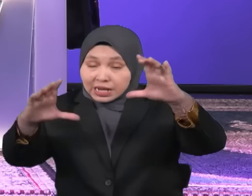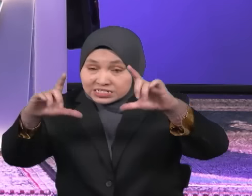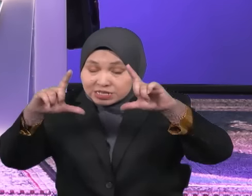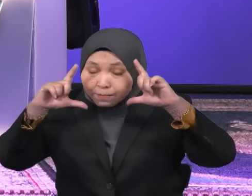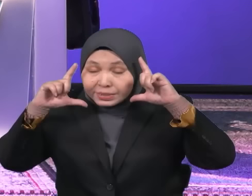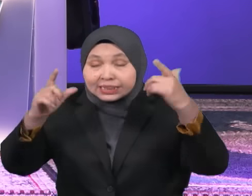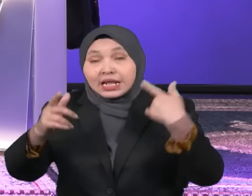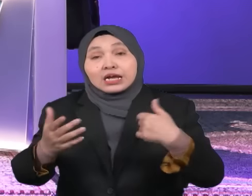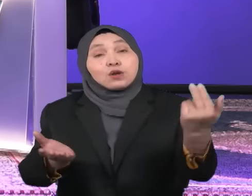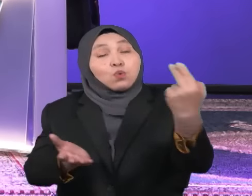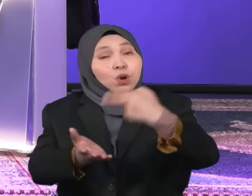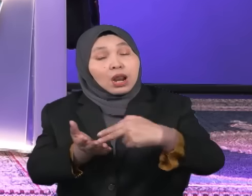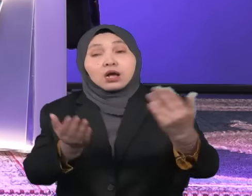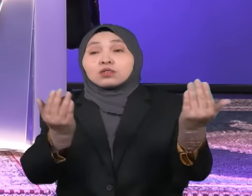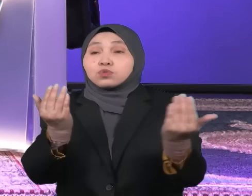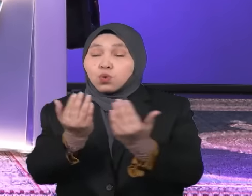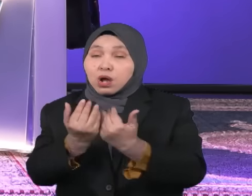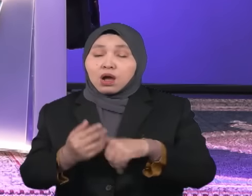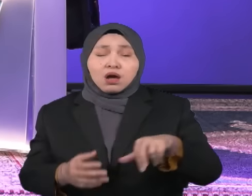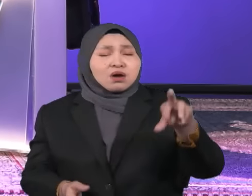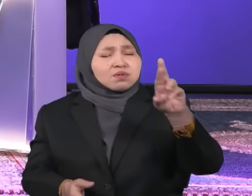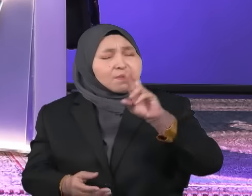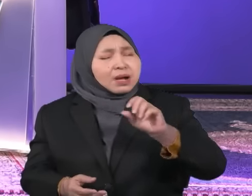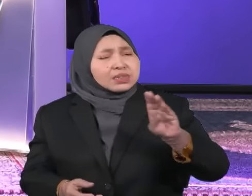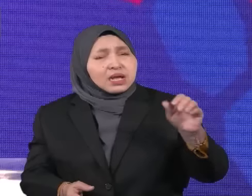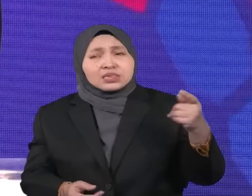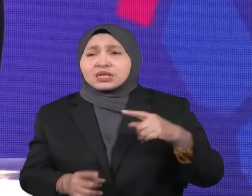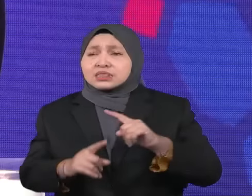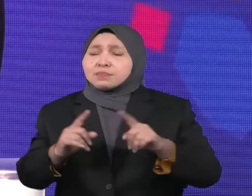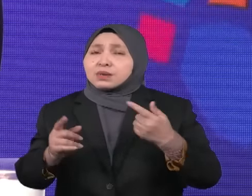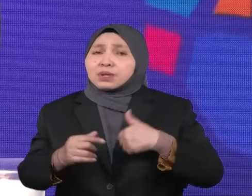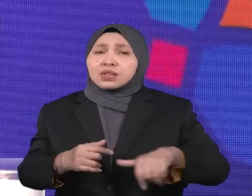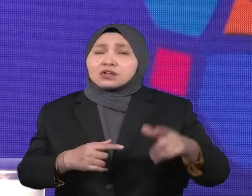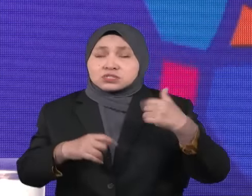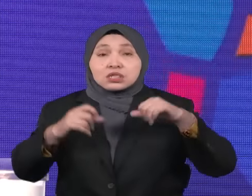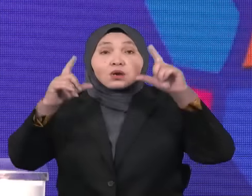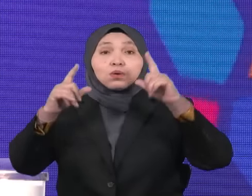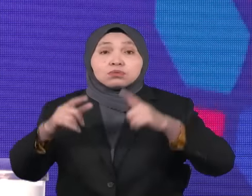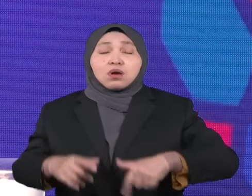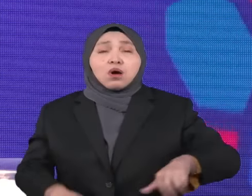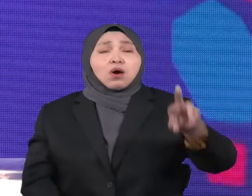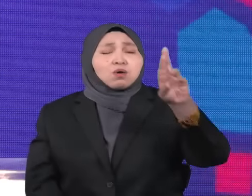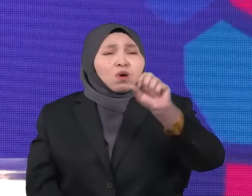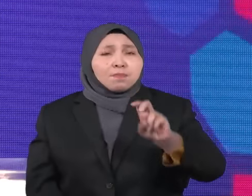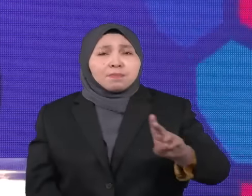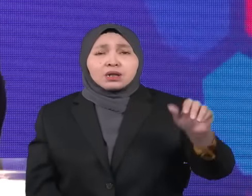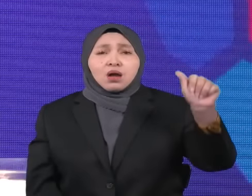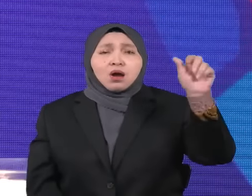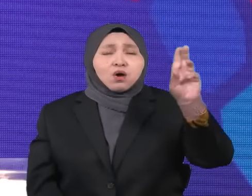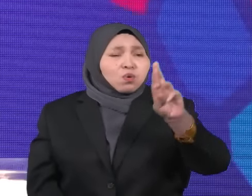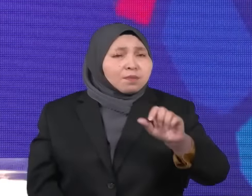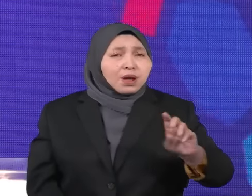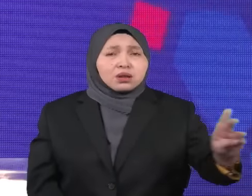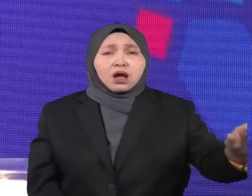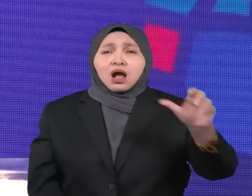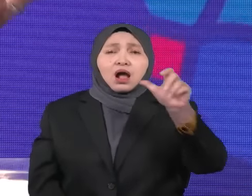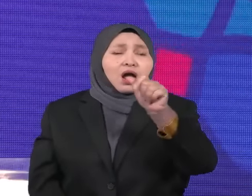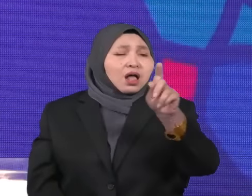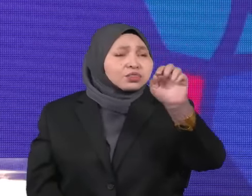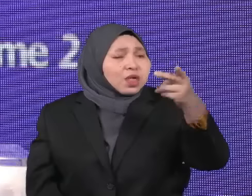ulang-ulang doa Rabbana Atina ni. Jadi bila tengah tawaf terkejut dengar Rabbana, Rabbana